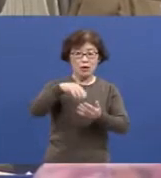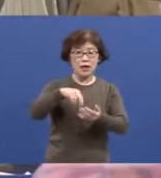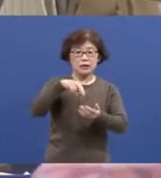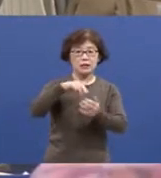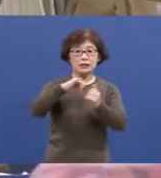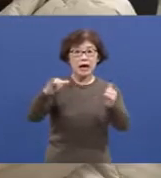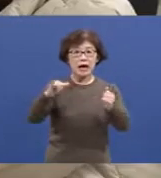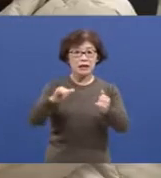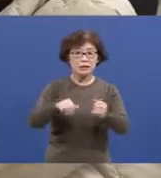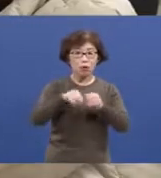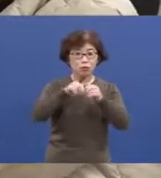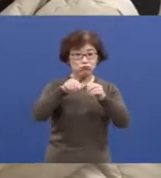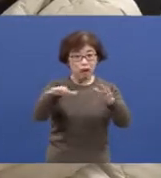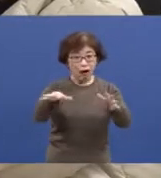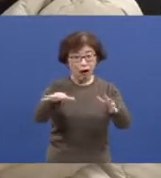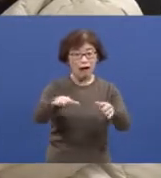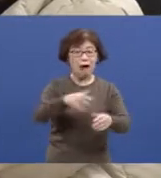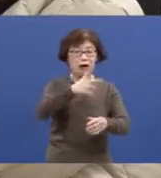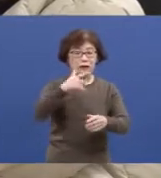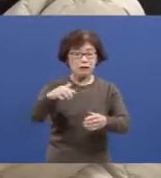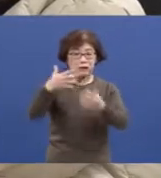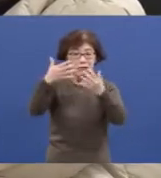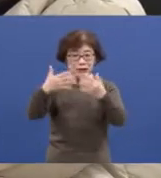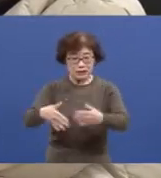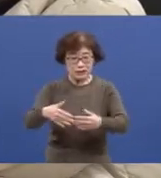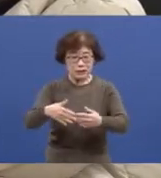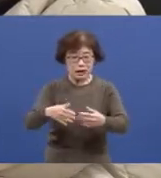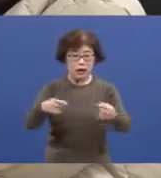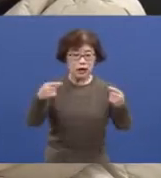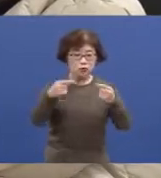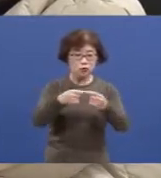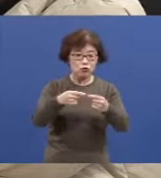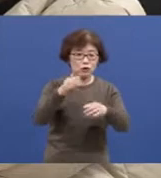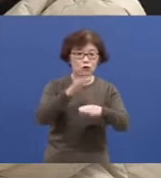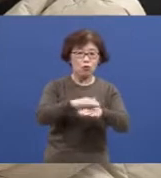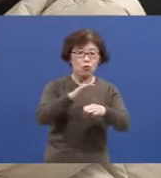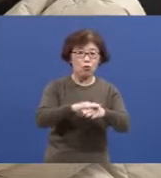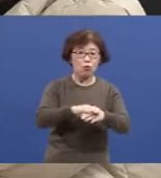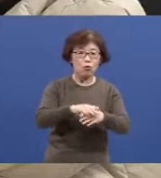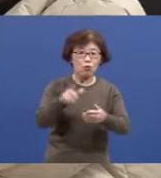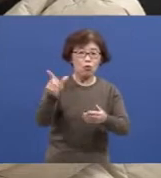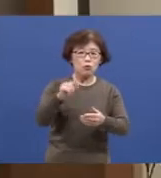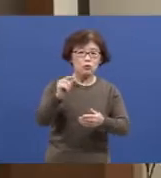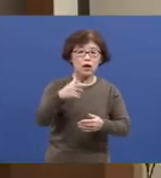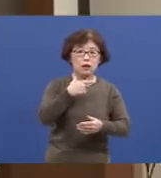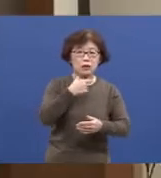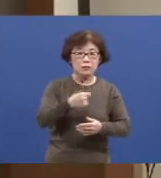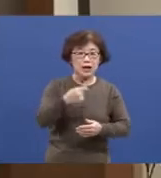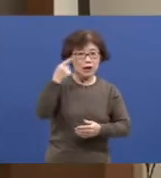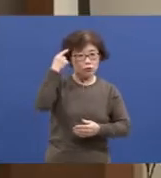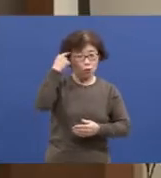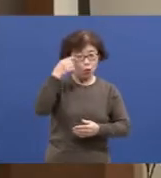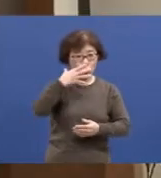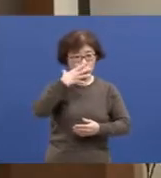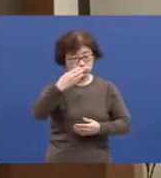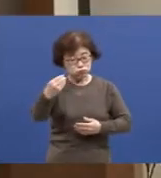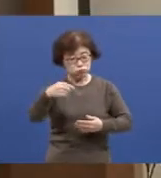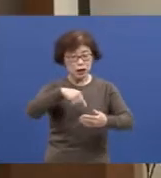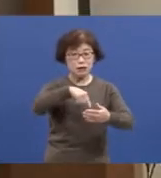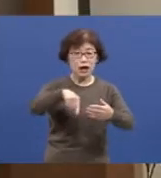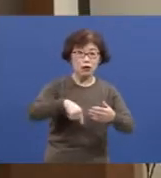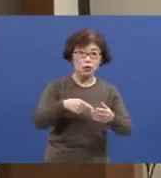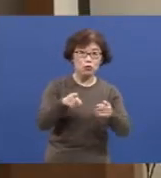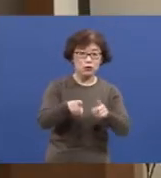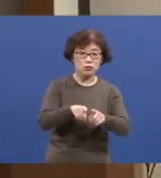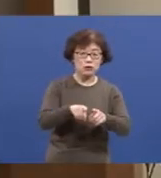きていますが、さまざまな機器や通信手段を使ってみたいと思うような興味関心を引く内容と一